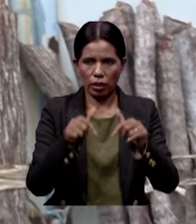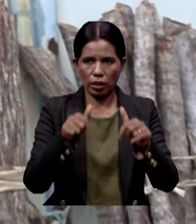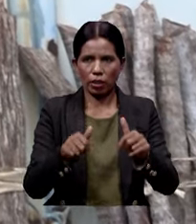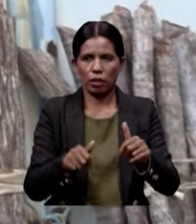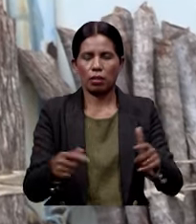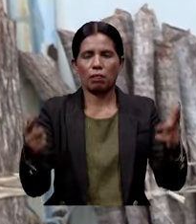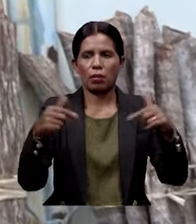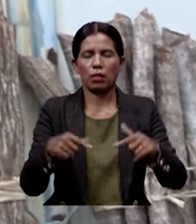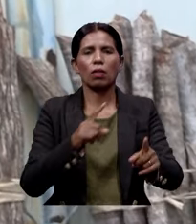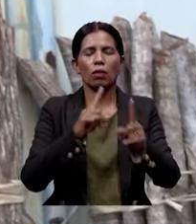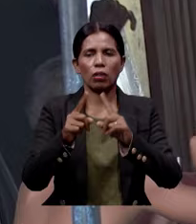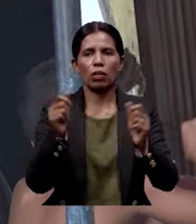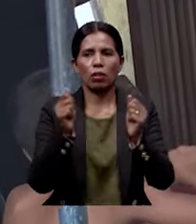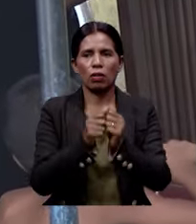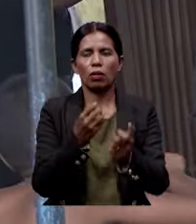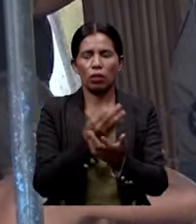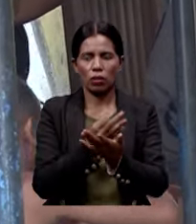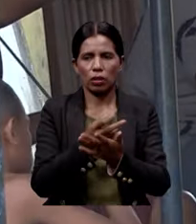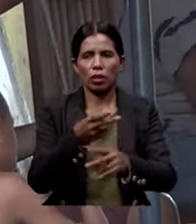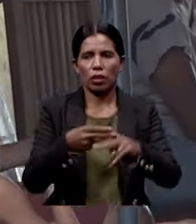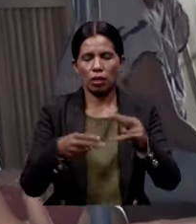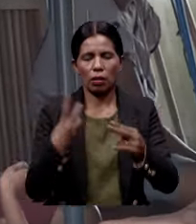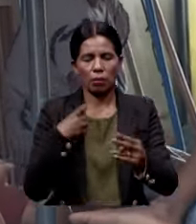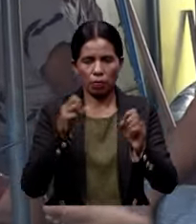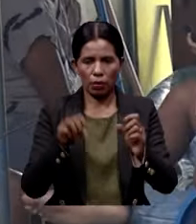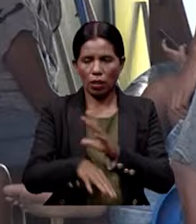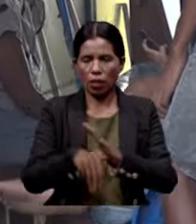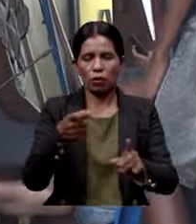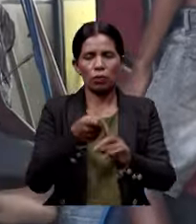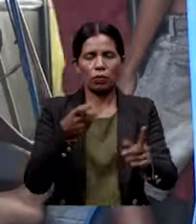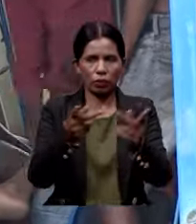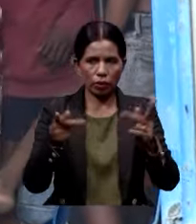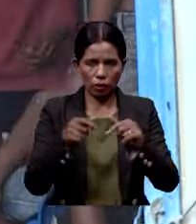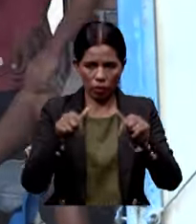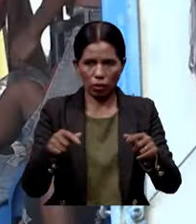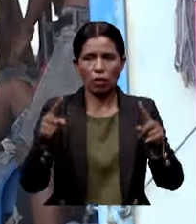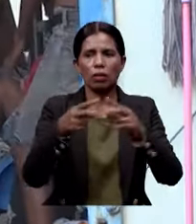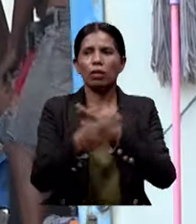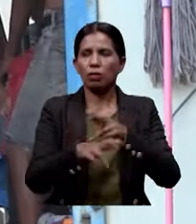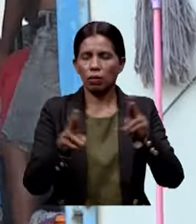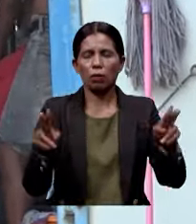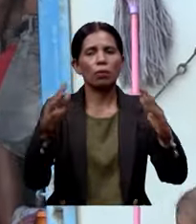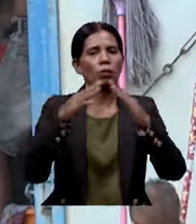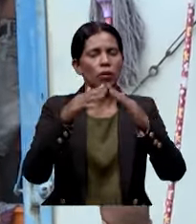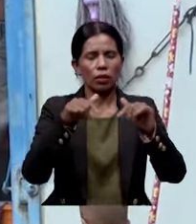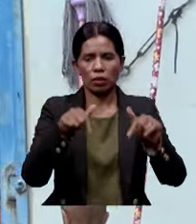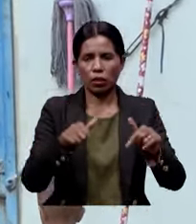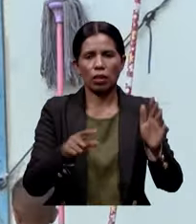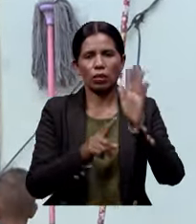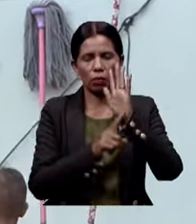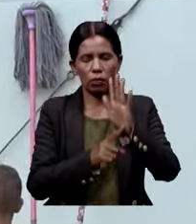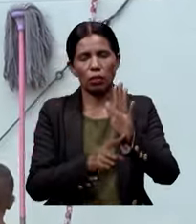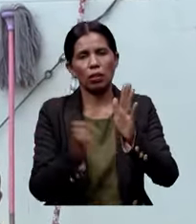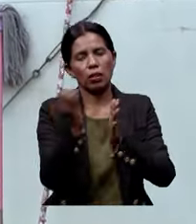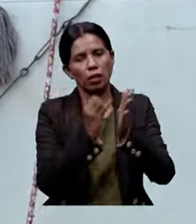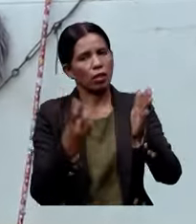mai tenser kulia duni dian osan iha liman maka ami bele sai o si Fatin ida ne. To agora resultado ba umane sedau. Haturu te gambar mai mebe